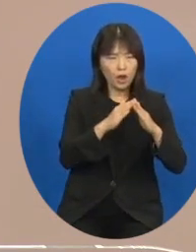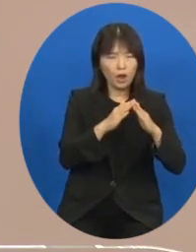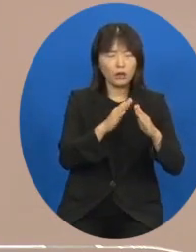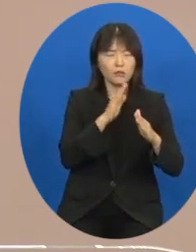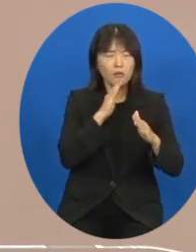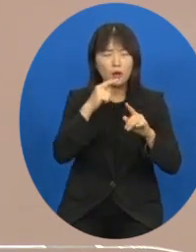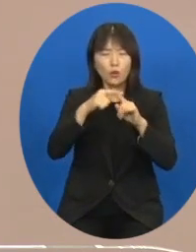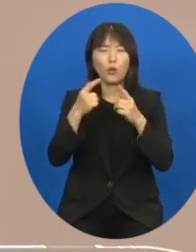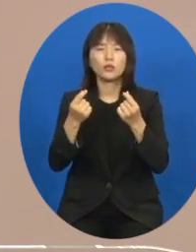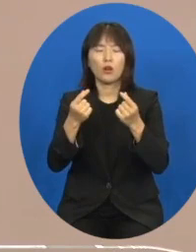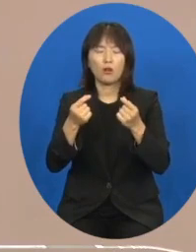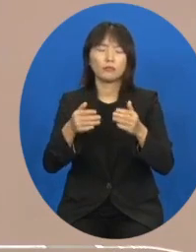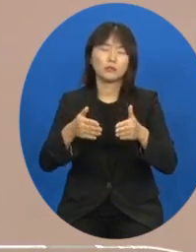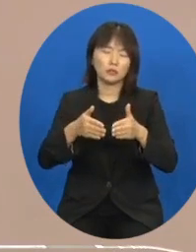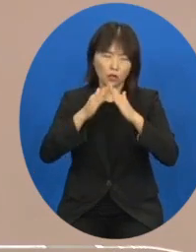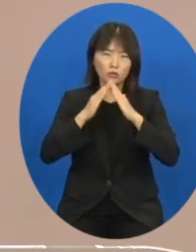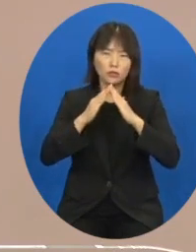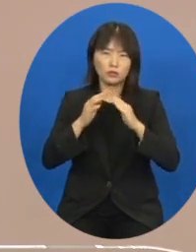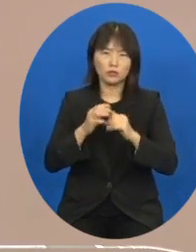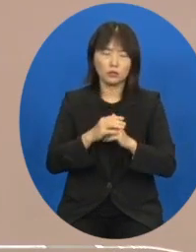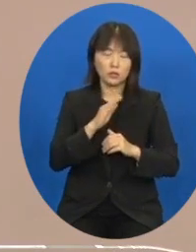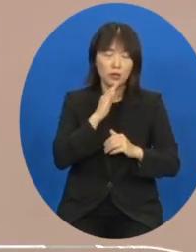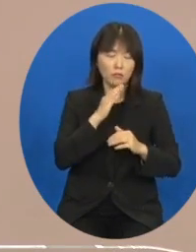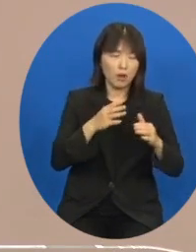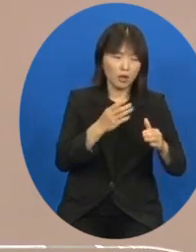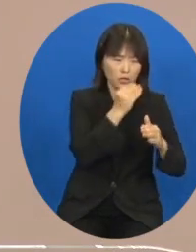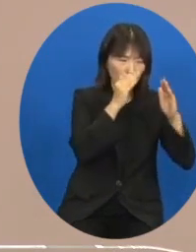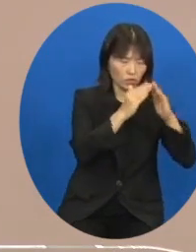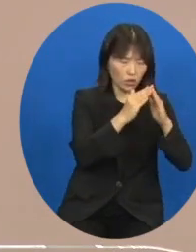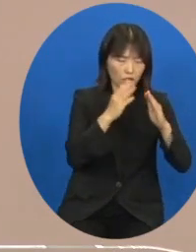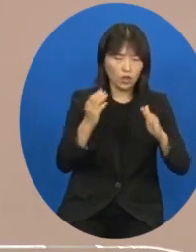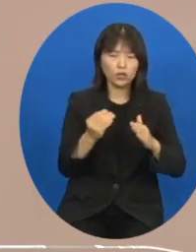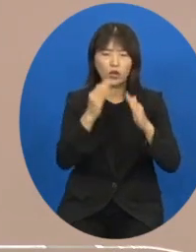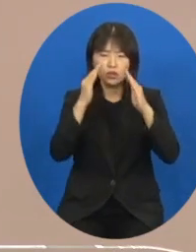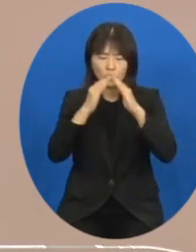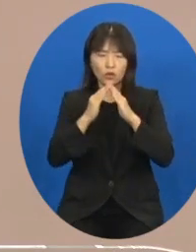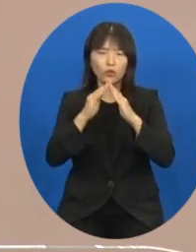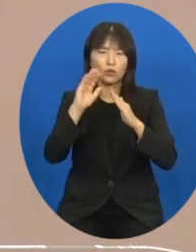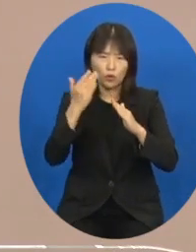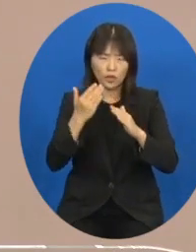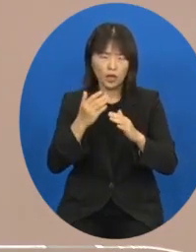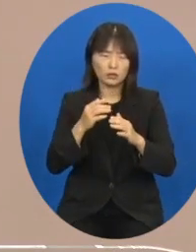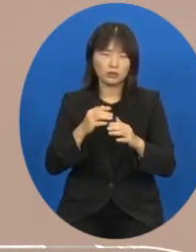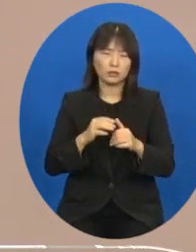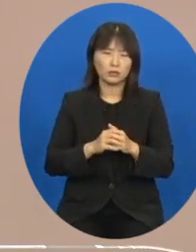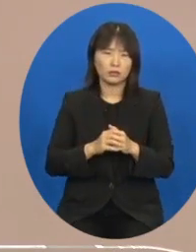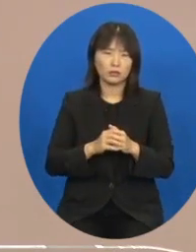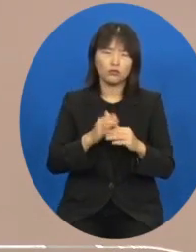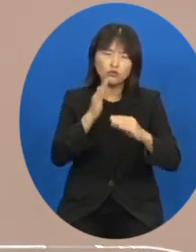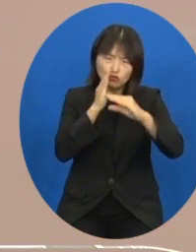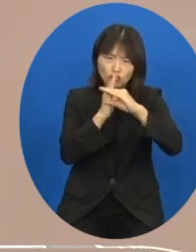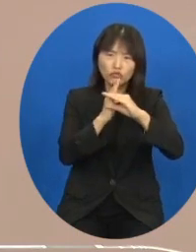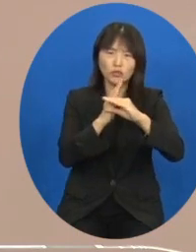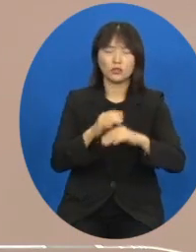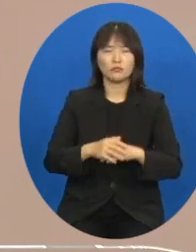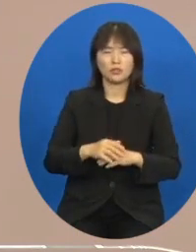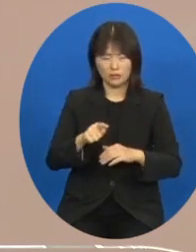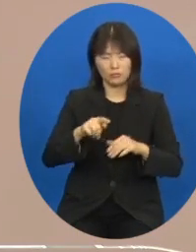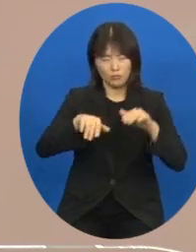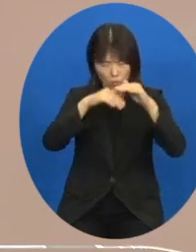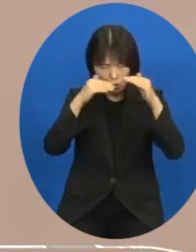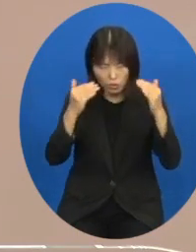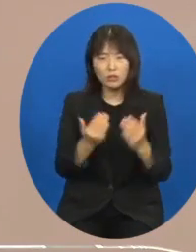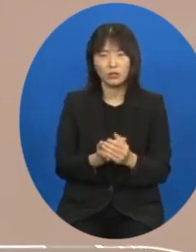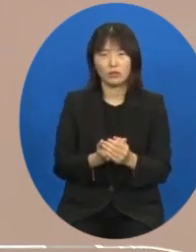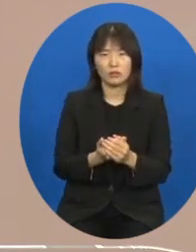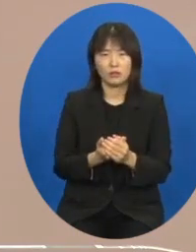만든, 정말 성전이 성전되게 하는 열쇠예요. 그게 모든 것이에요.